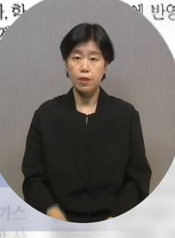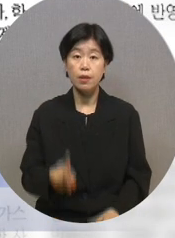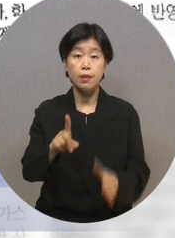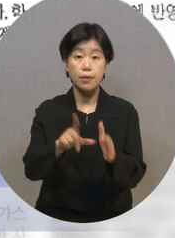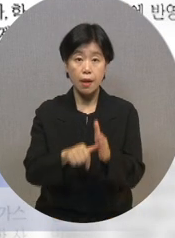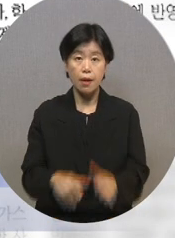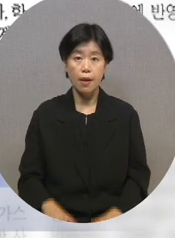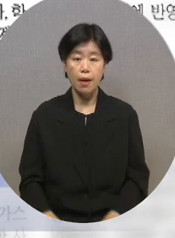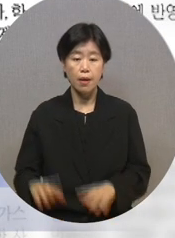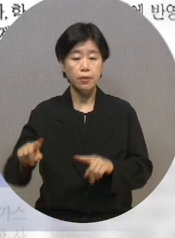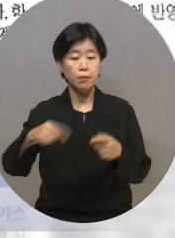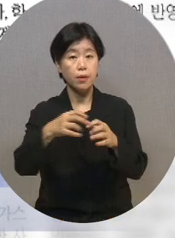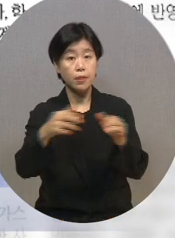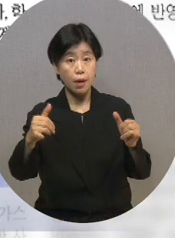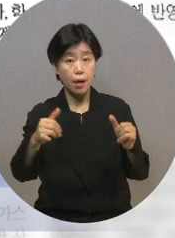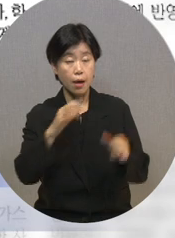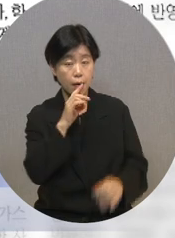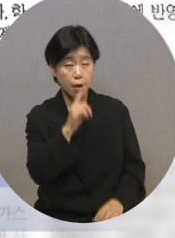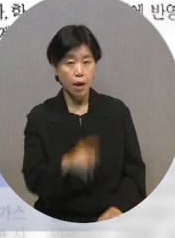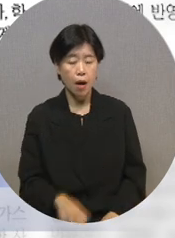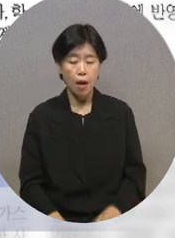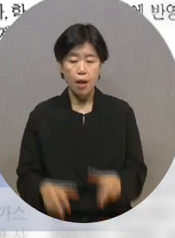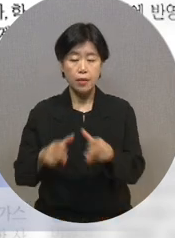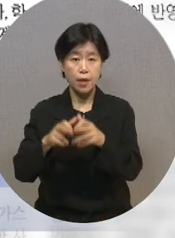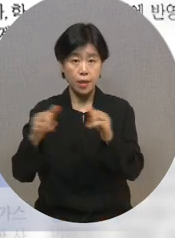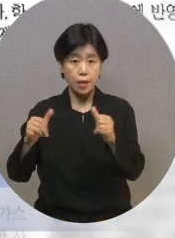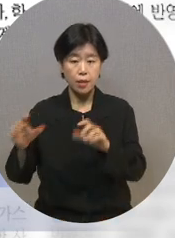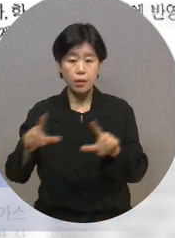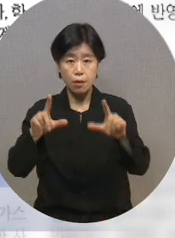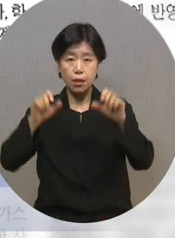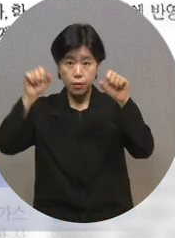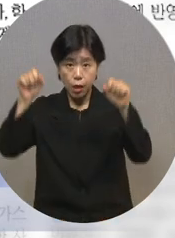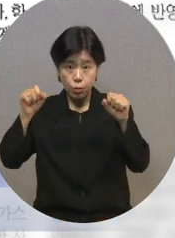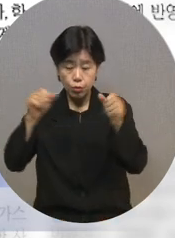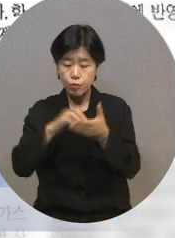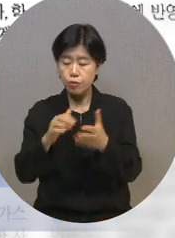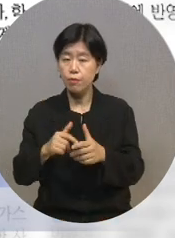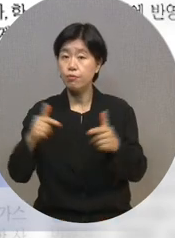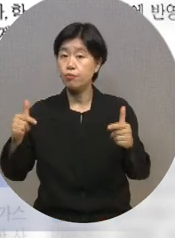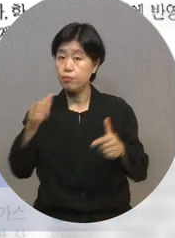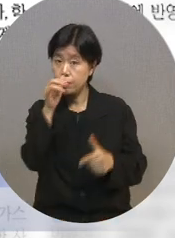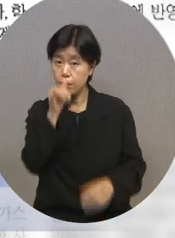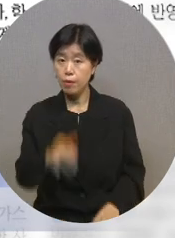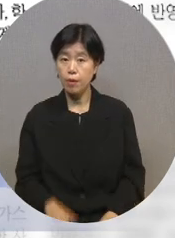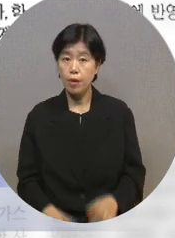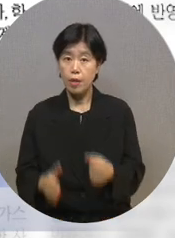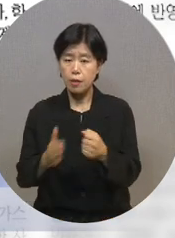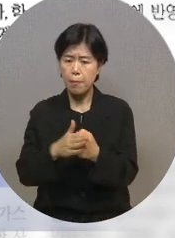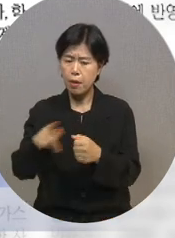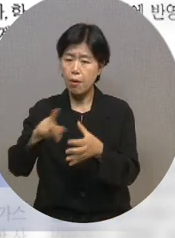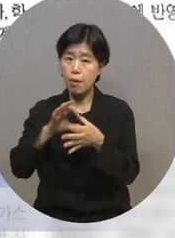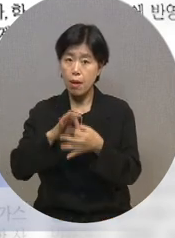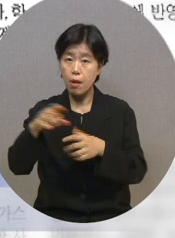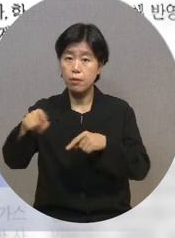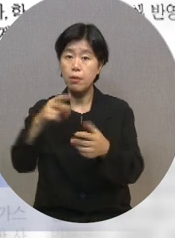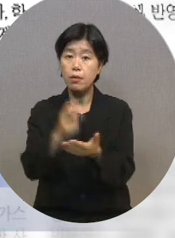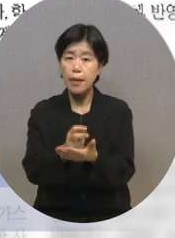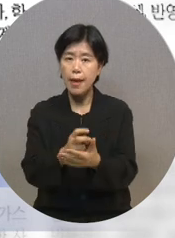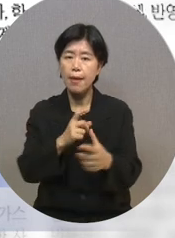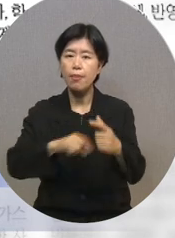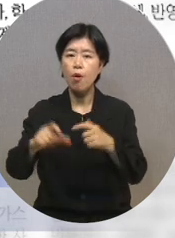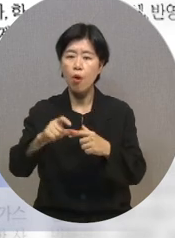참석자들은 장애인 생활체육 참여율이 지속해서 증가하고 있다며 장애인 체육 정책을 더욱 강화해야